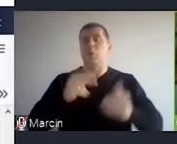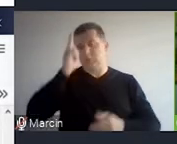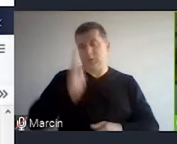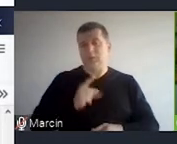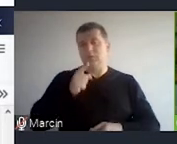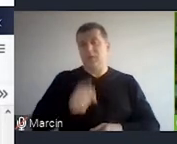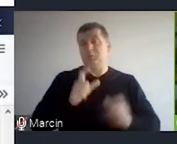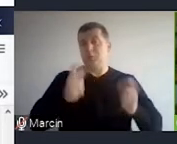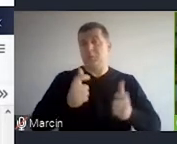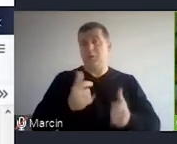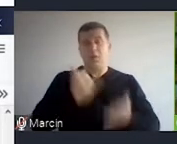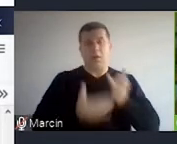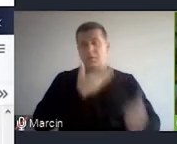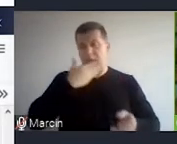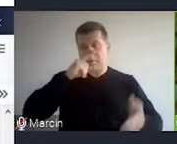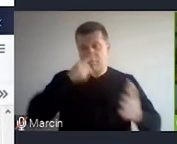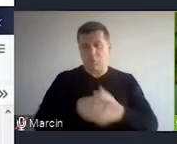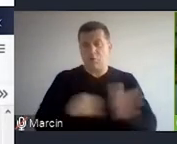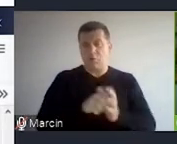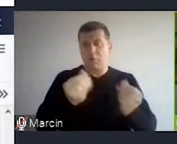takim razie, skoro nie ma wglądu do finansów?